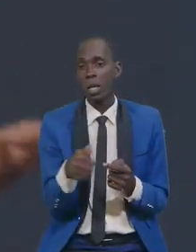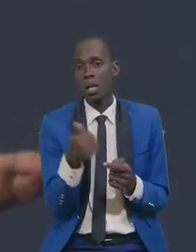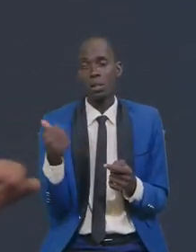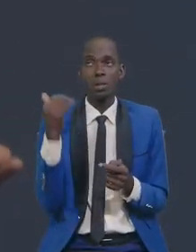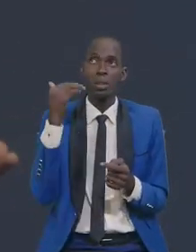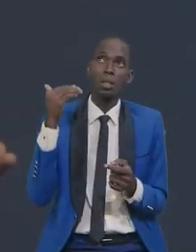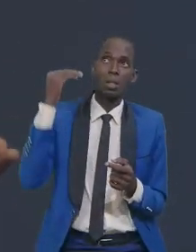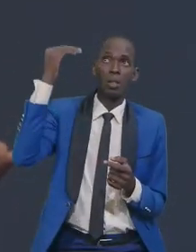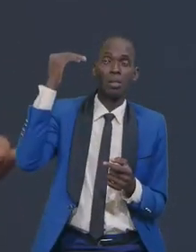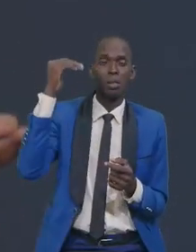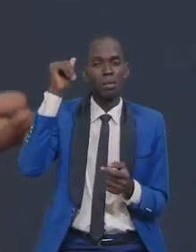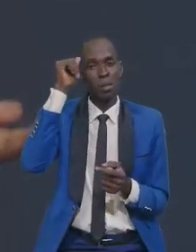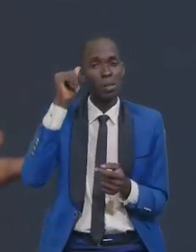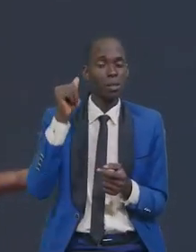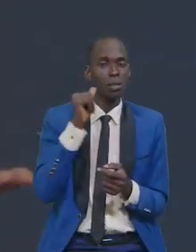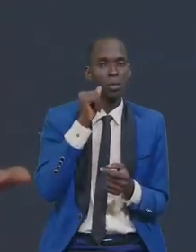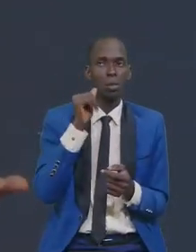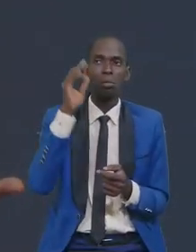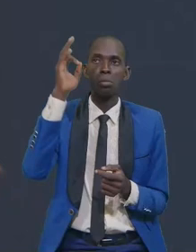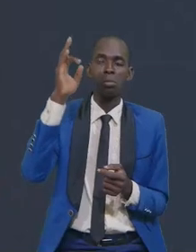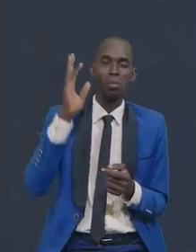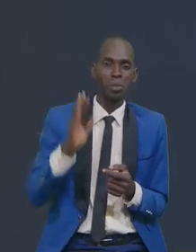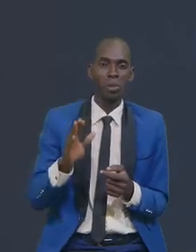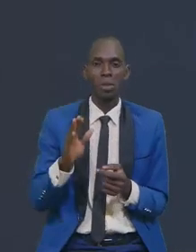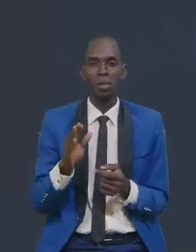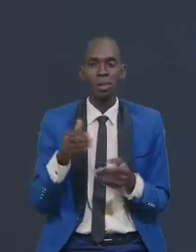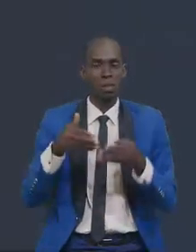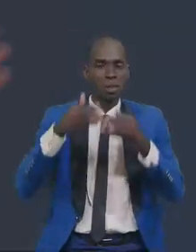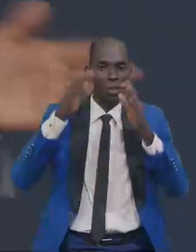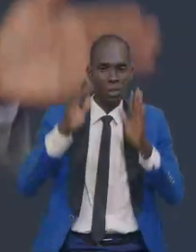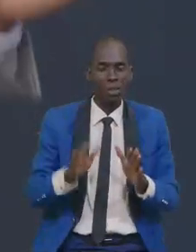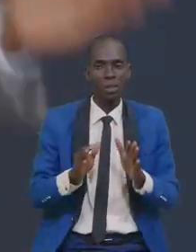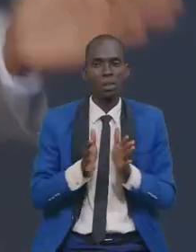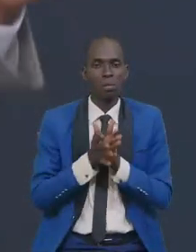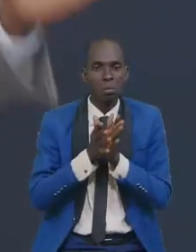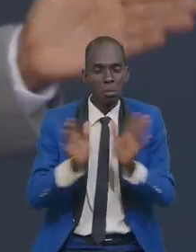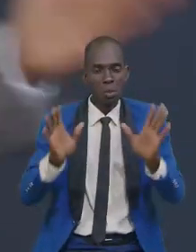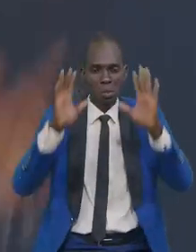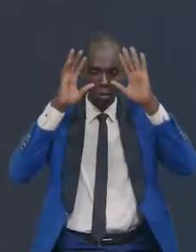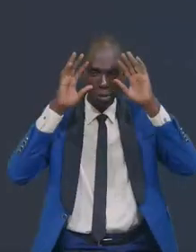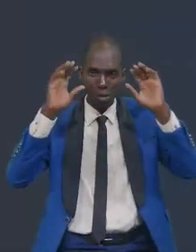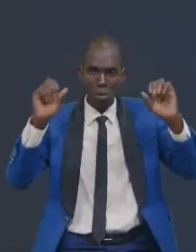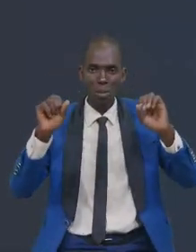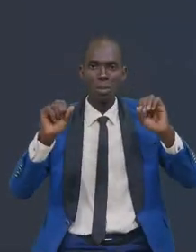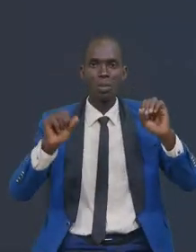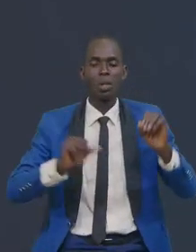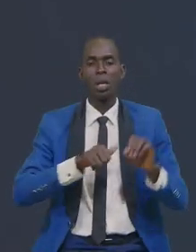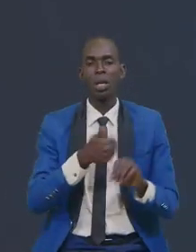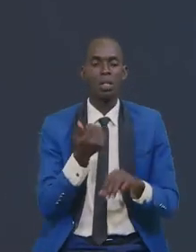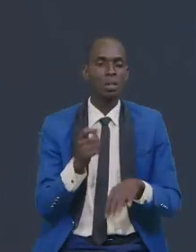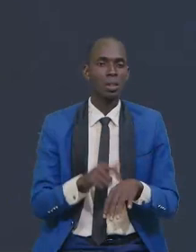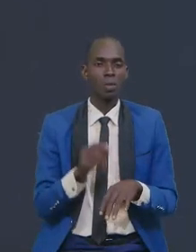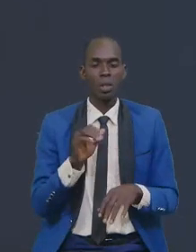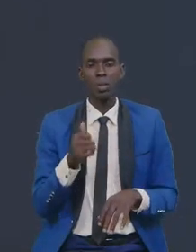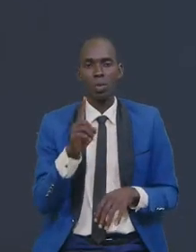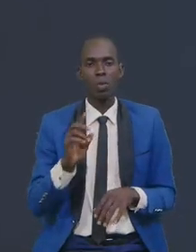Quand un ancien, un prédicateur, quand un responsable ou le GS, quand quelqu'un